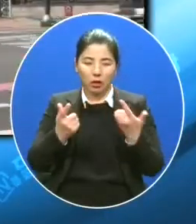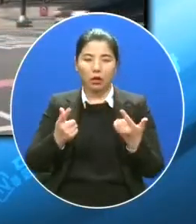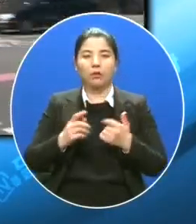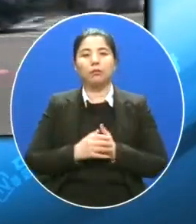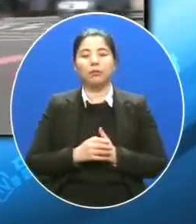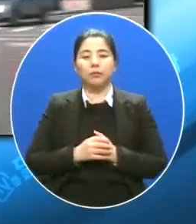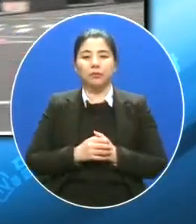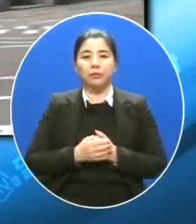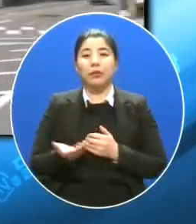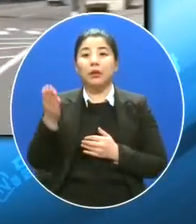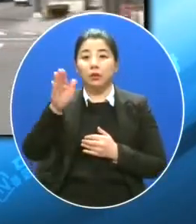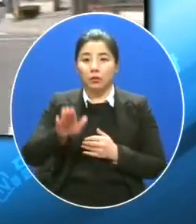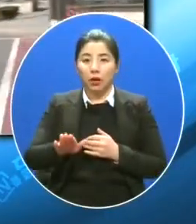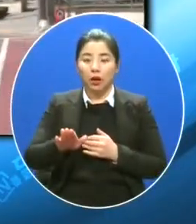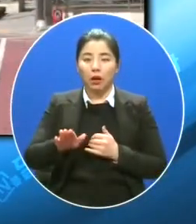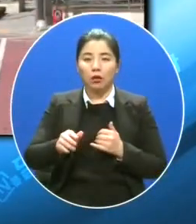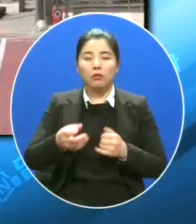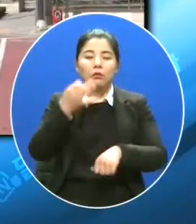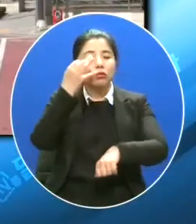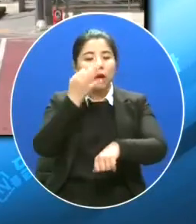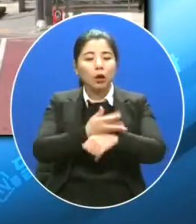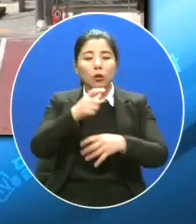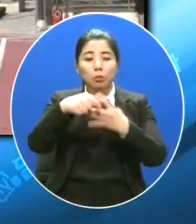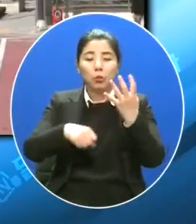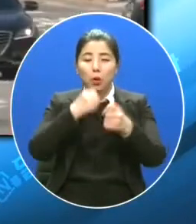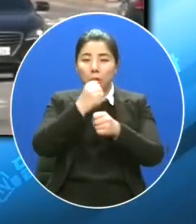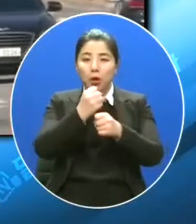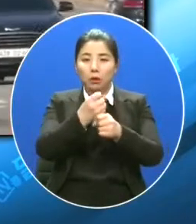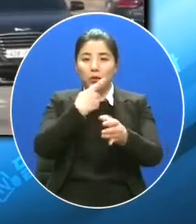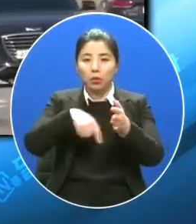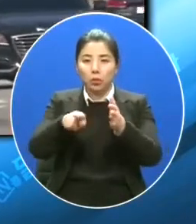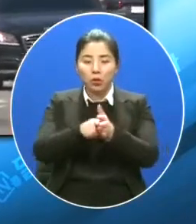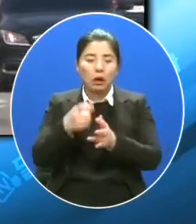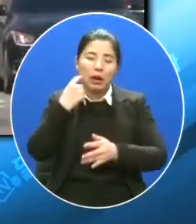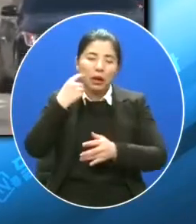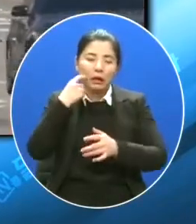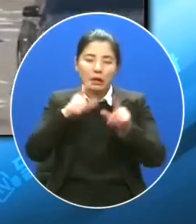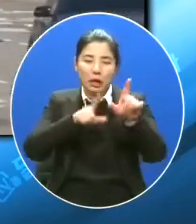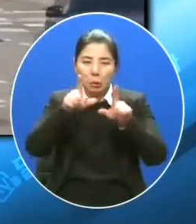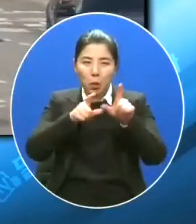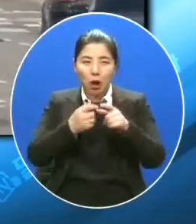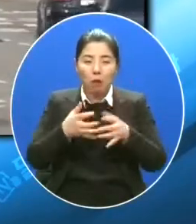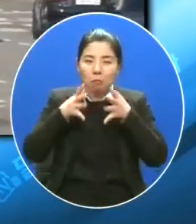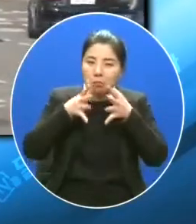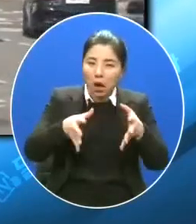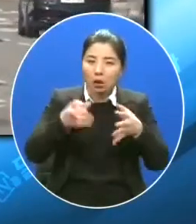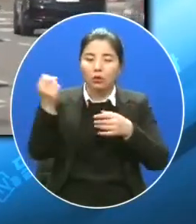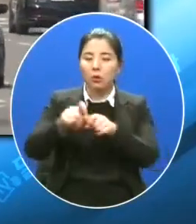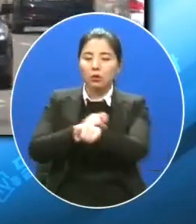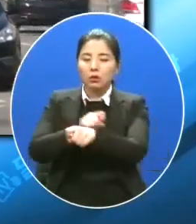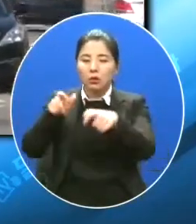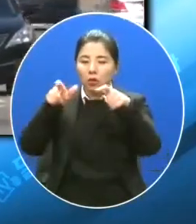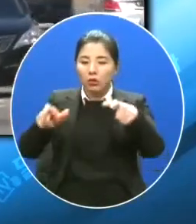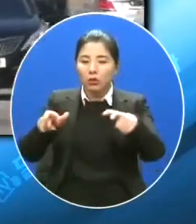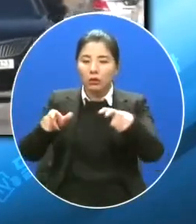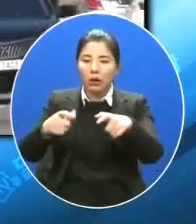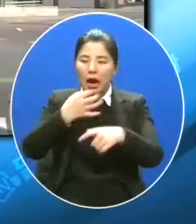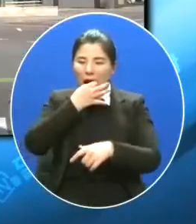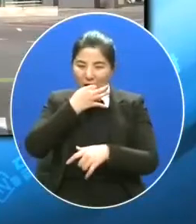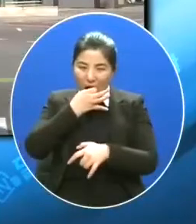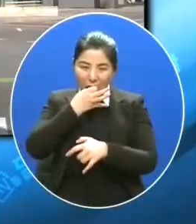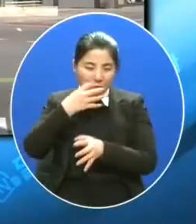일이 아닐 겁니다. 하지만 단순히 프로그램 제작을 위해 가짜 이미지에 현혹되거나 특정